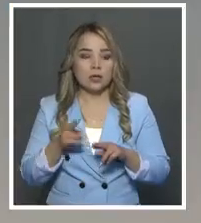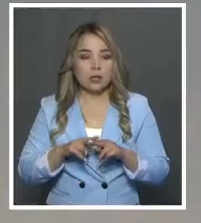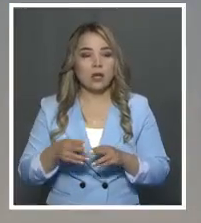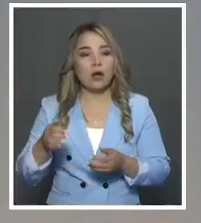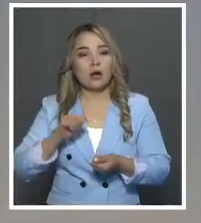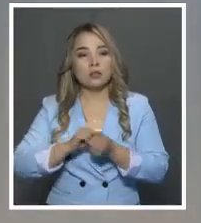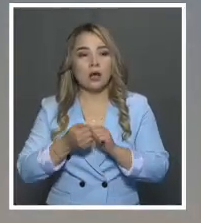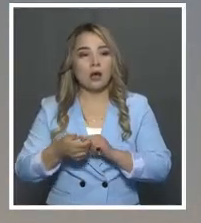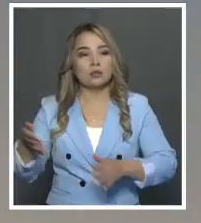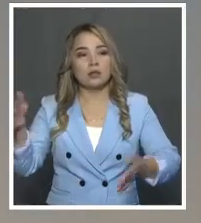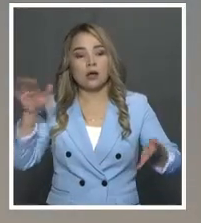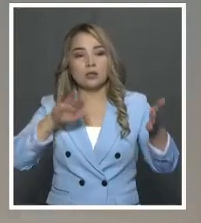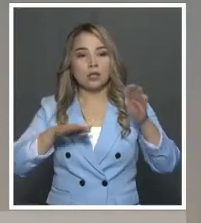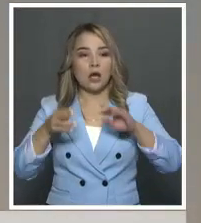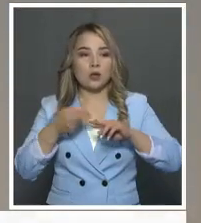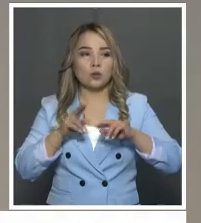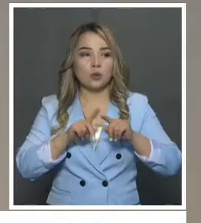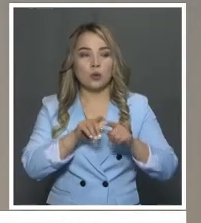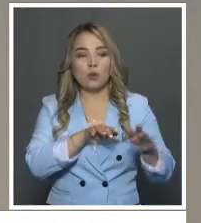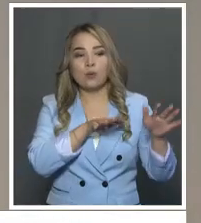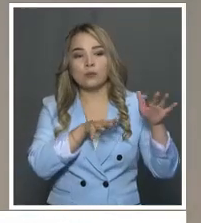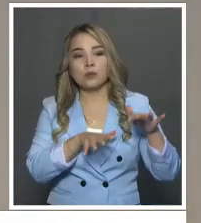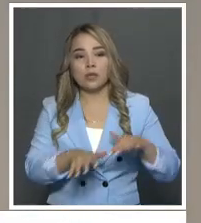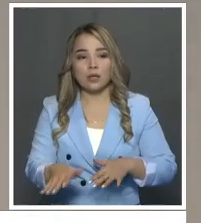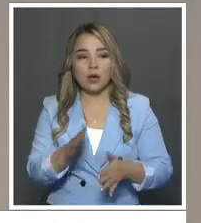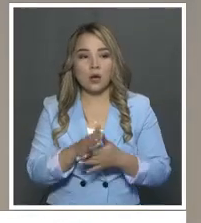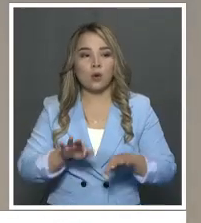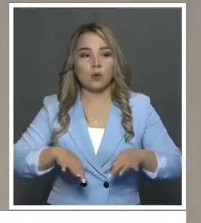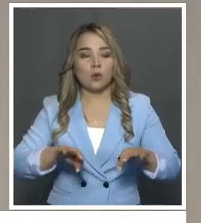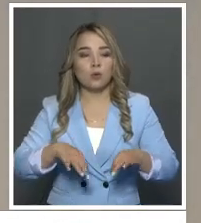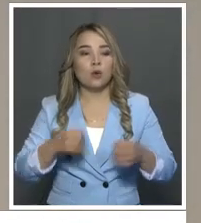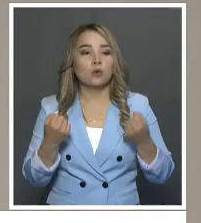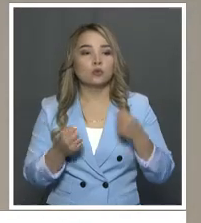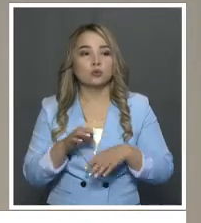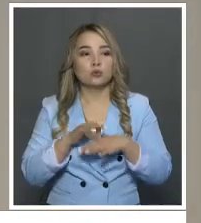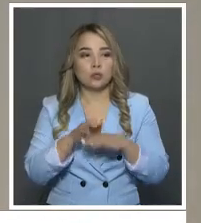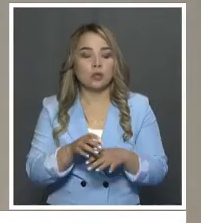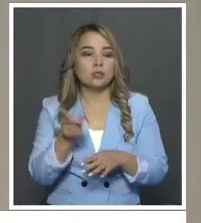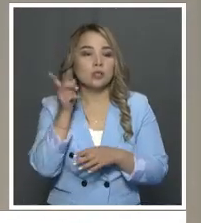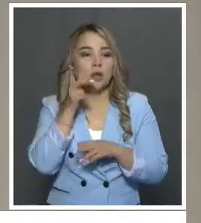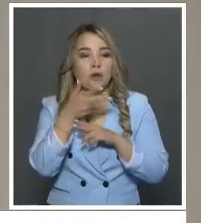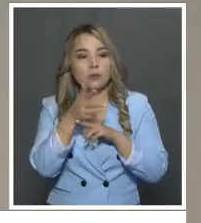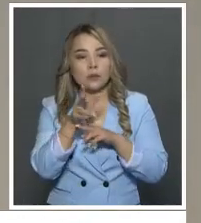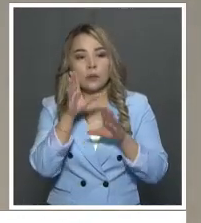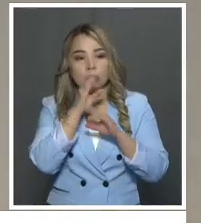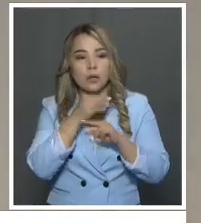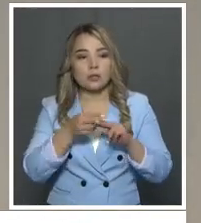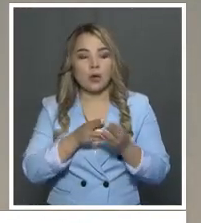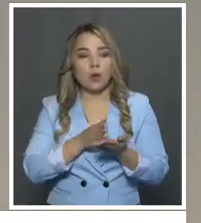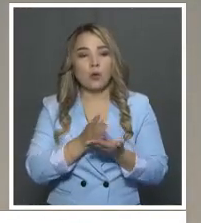таудан тастардың төмен қарай құлдилаған сәтін көлік жүргізушілері телефонға түсіріп үлгерген. Жолға жауапты